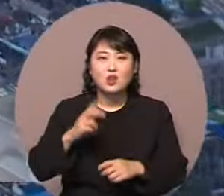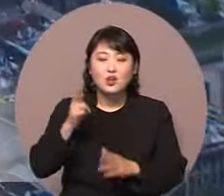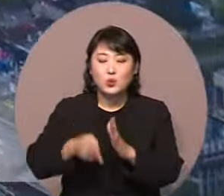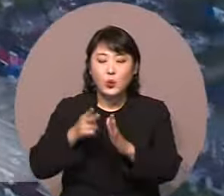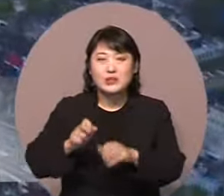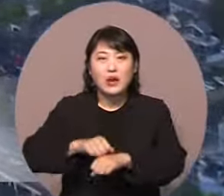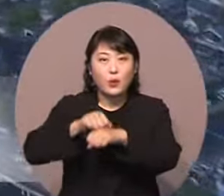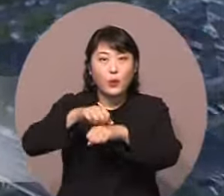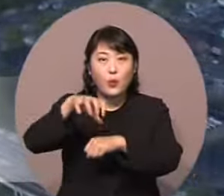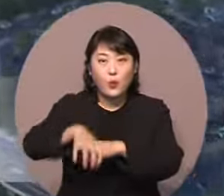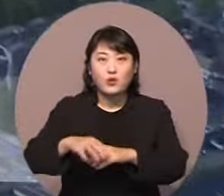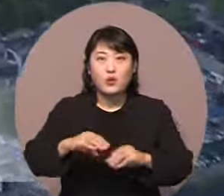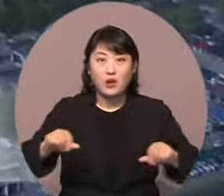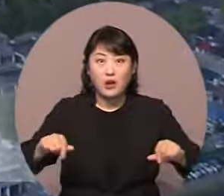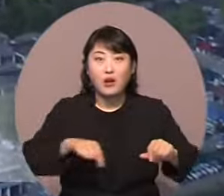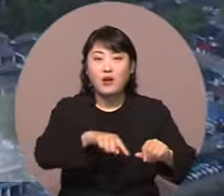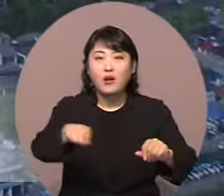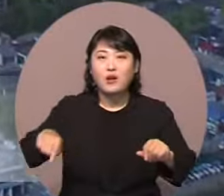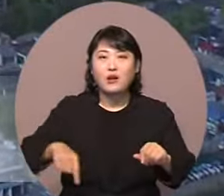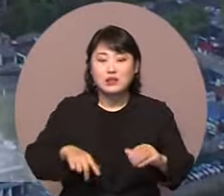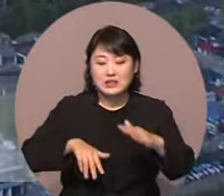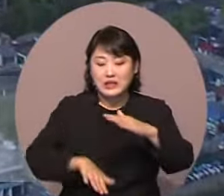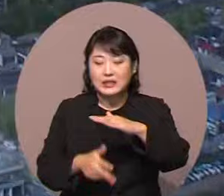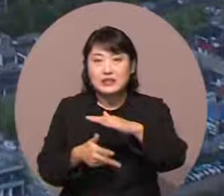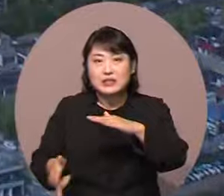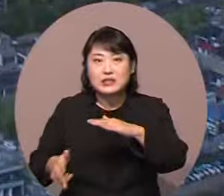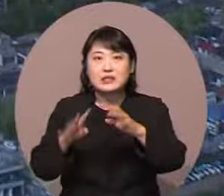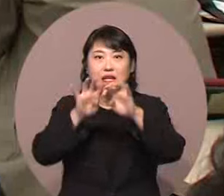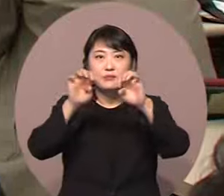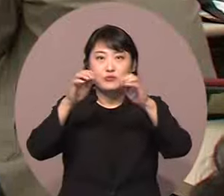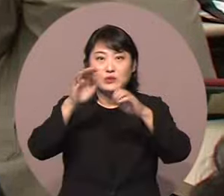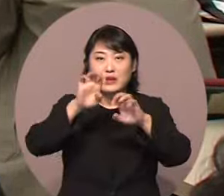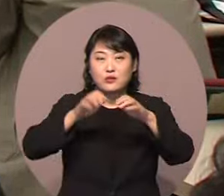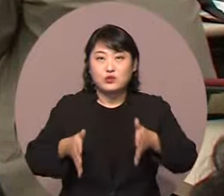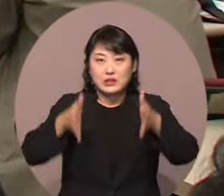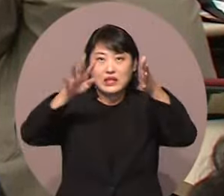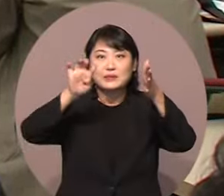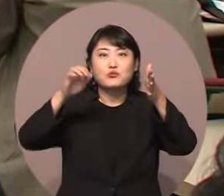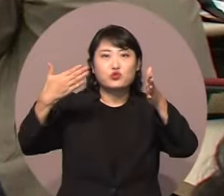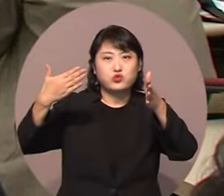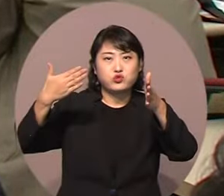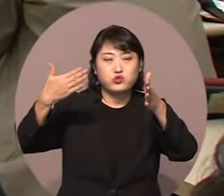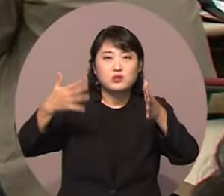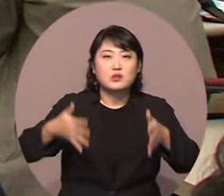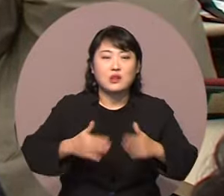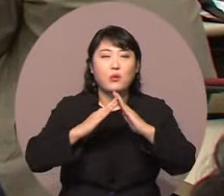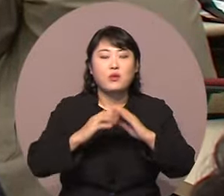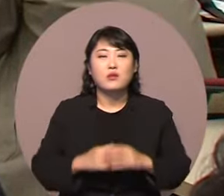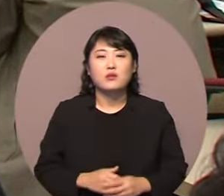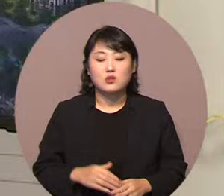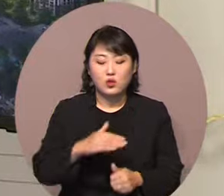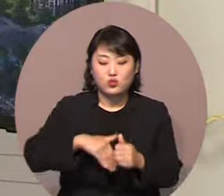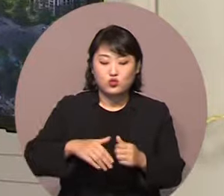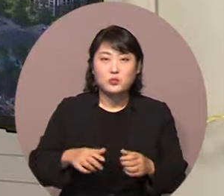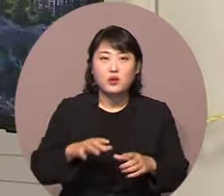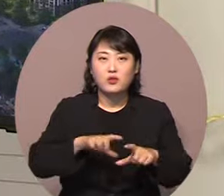7층, 지상 49층 규모의 트윈타워가 들어섭니다. 대전시는 역세권 주변